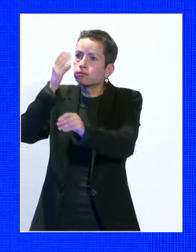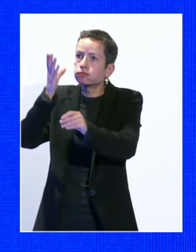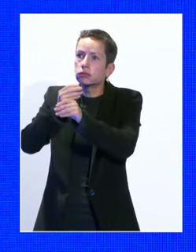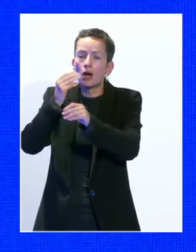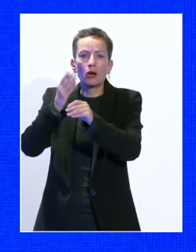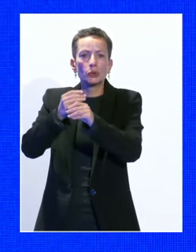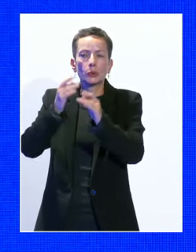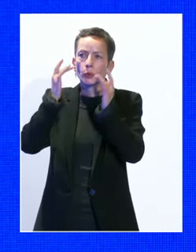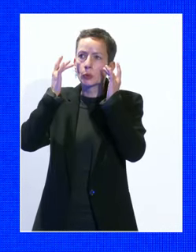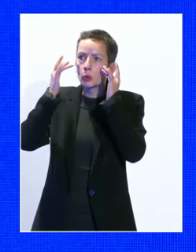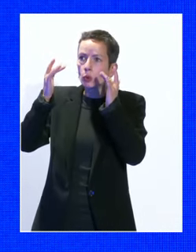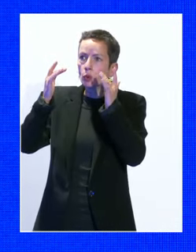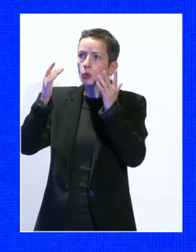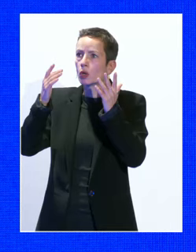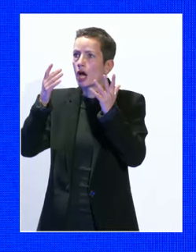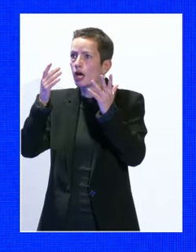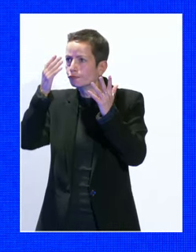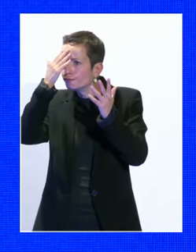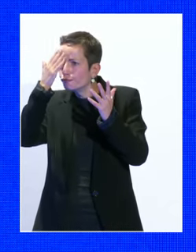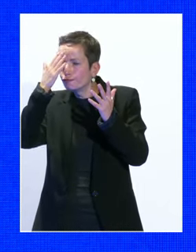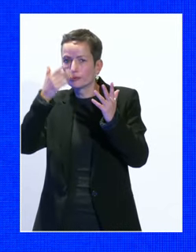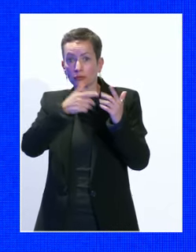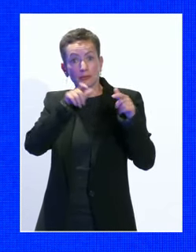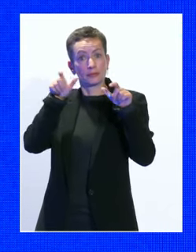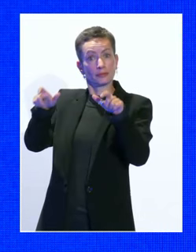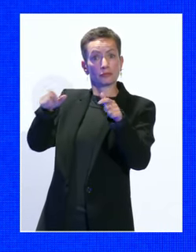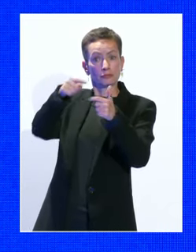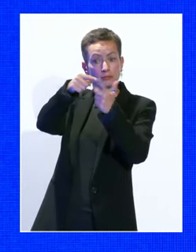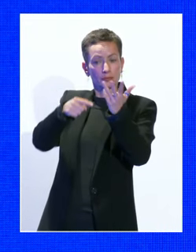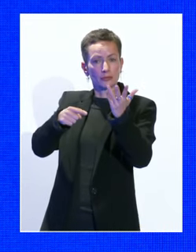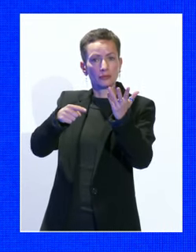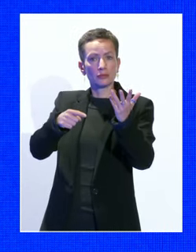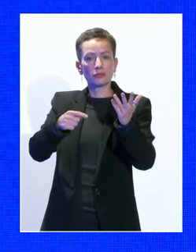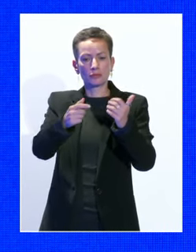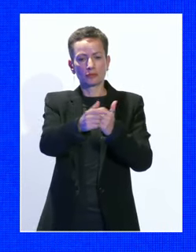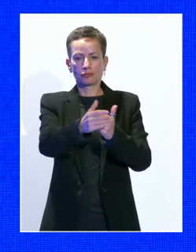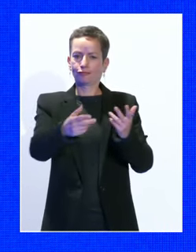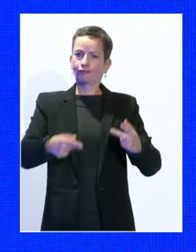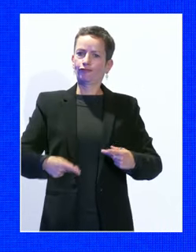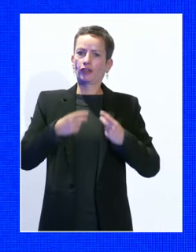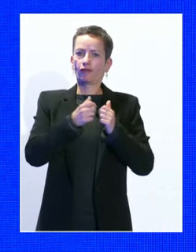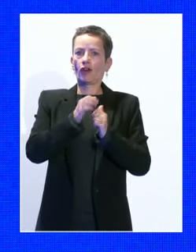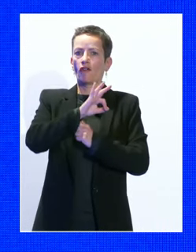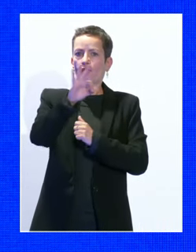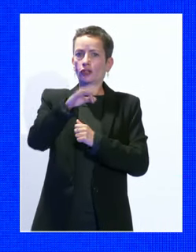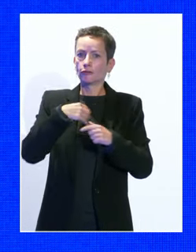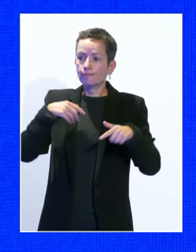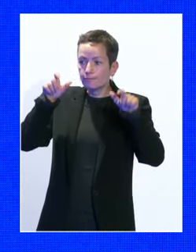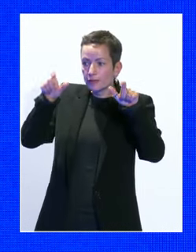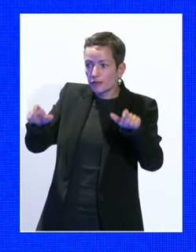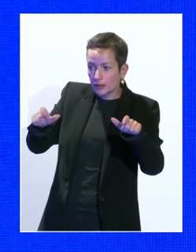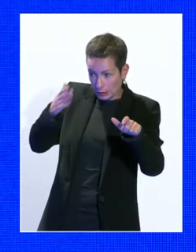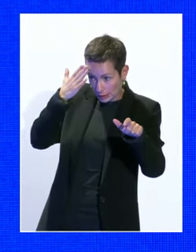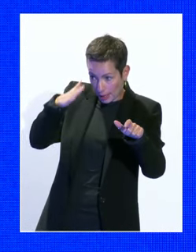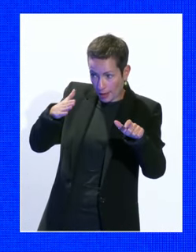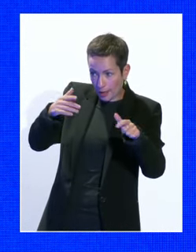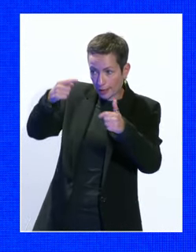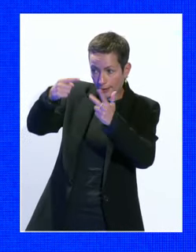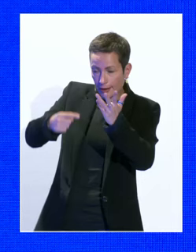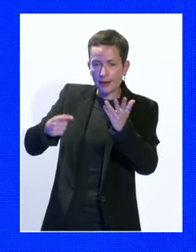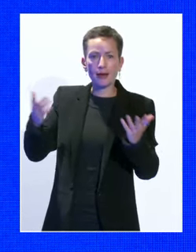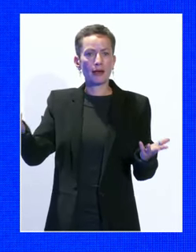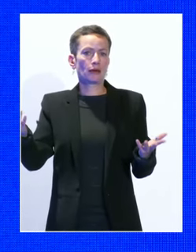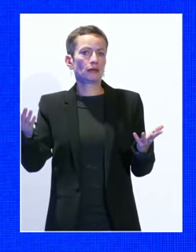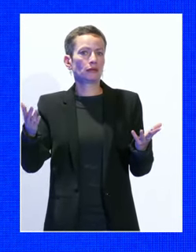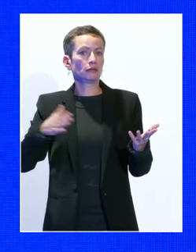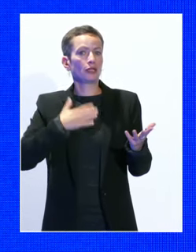coutumes, qu'on sait ce que c'est le cadre de la vie en commun en France, c'est aussi une manière